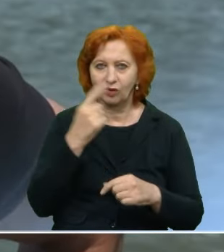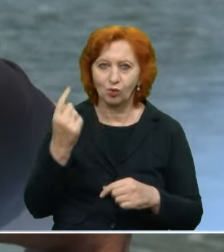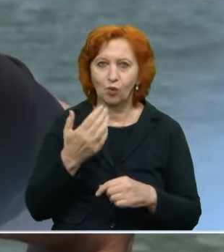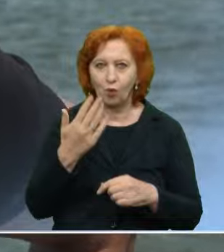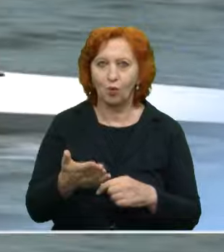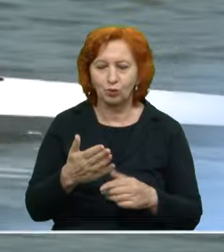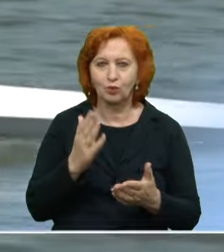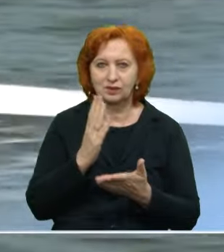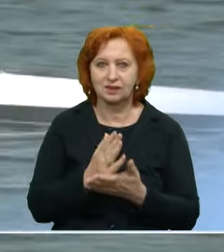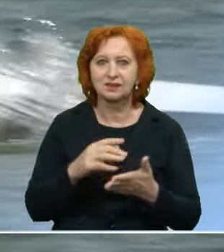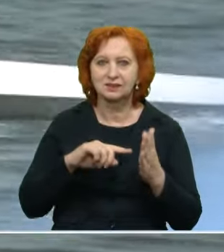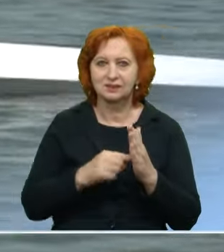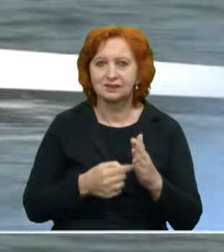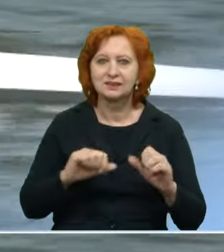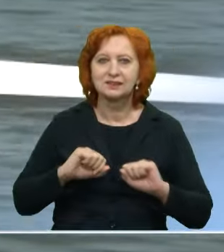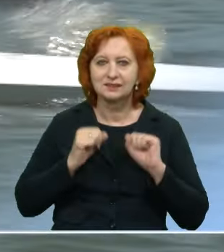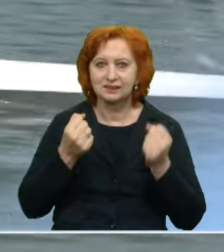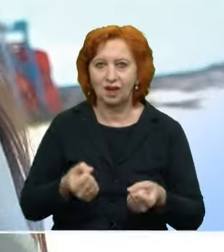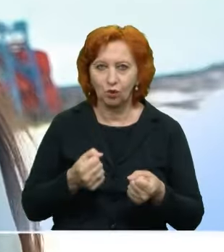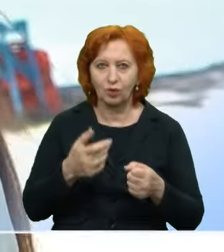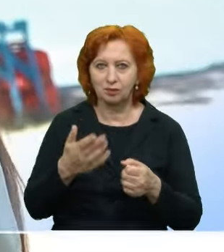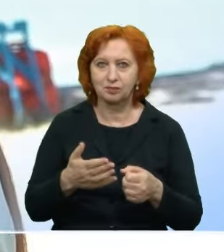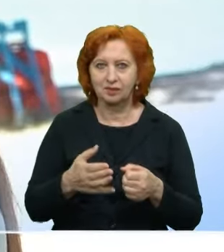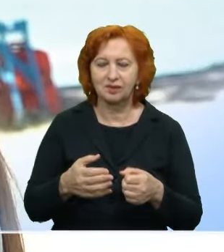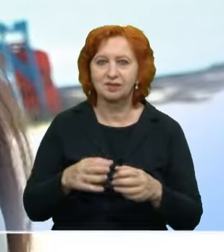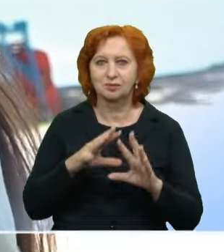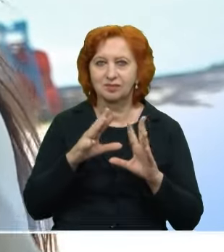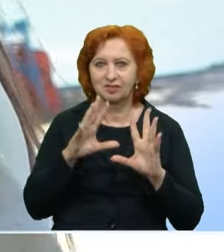делают ставку. Стараемся просто вообще...